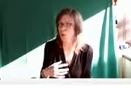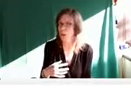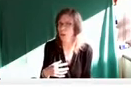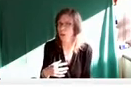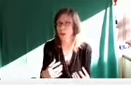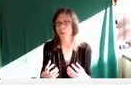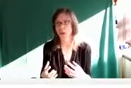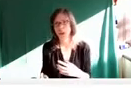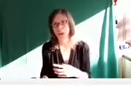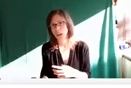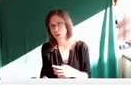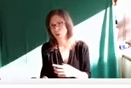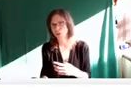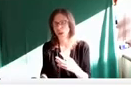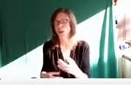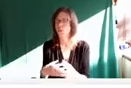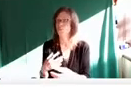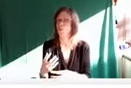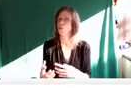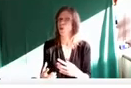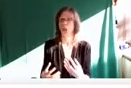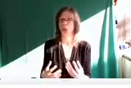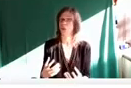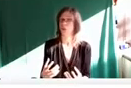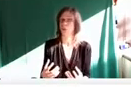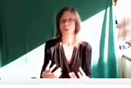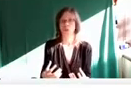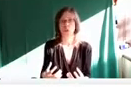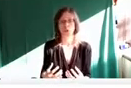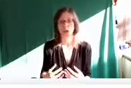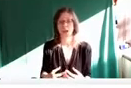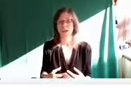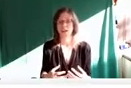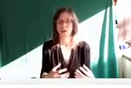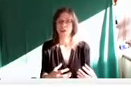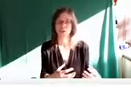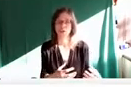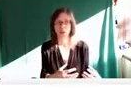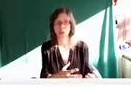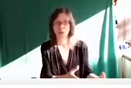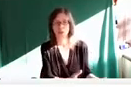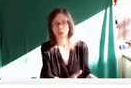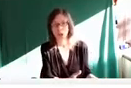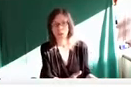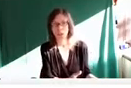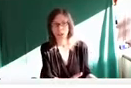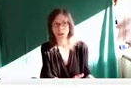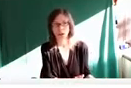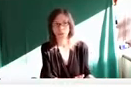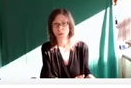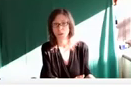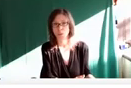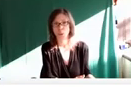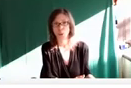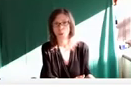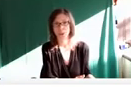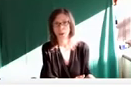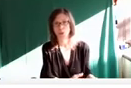les données, la propriété intellectuelle, il y a plusieurs questions qui se posent. T'sais, si vous êtes un étudiant à la maîtrise